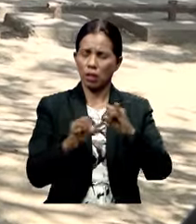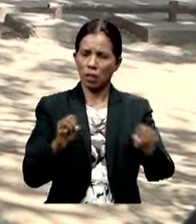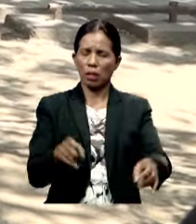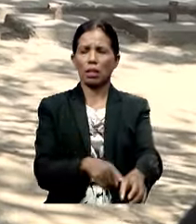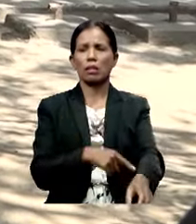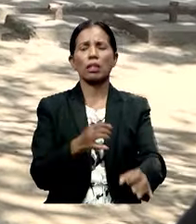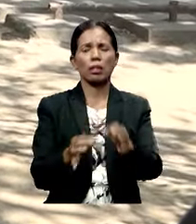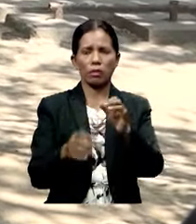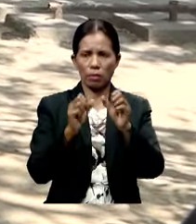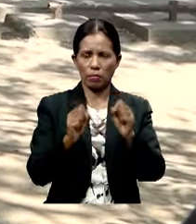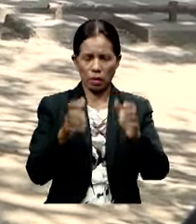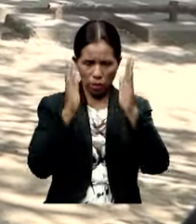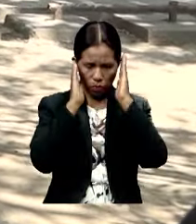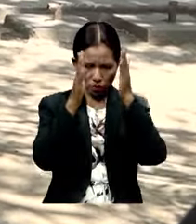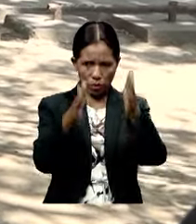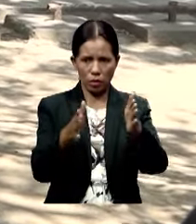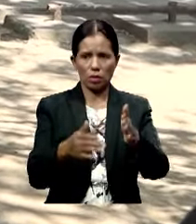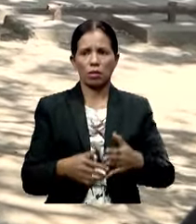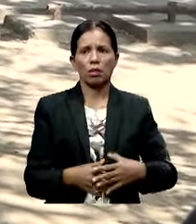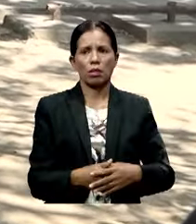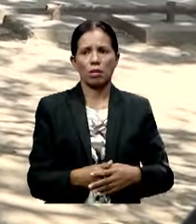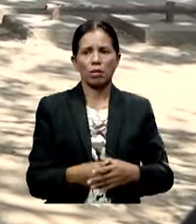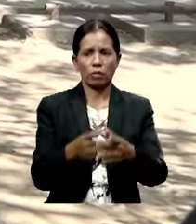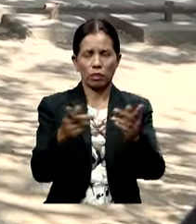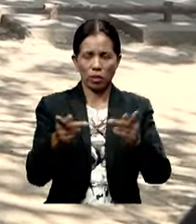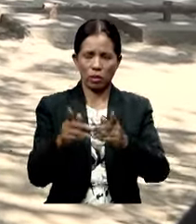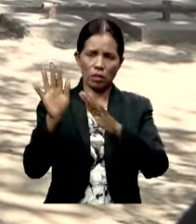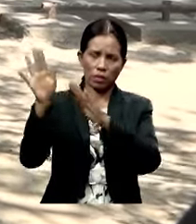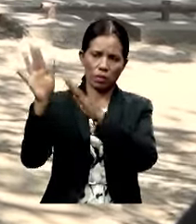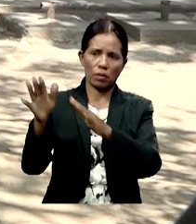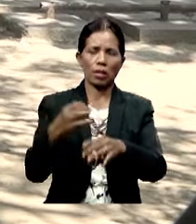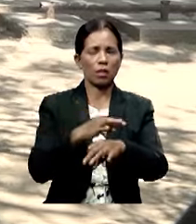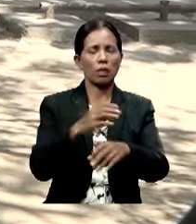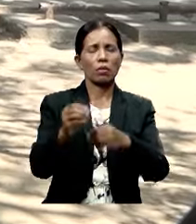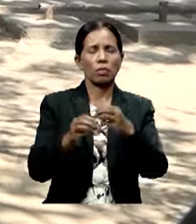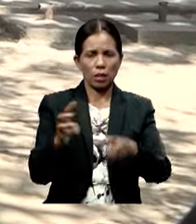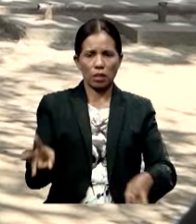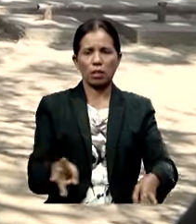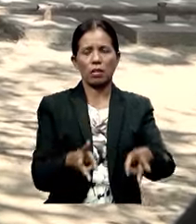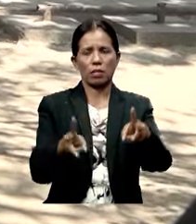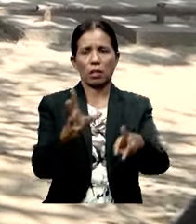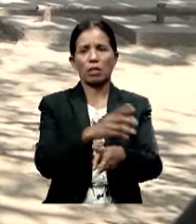karik tawaten saun babe patin sira area rural ne hadia liu korba estrada no